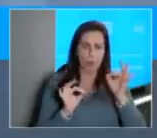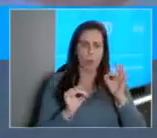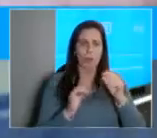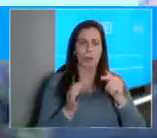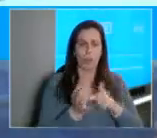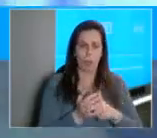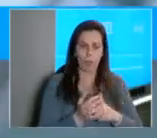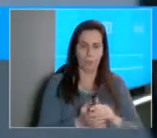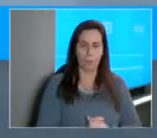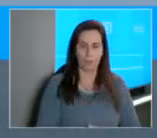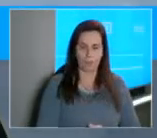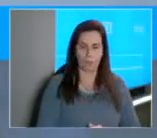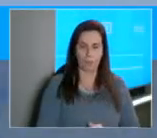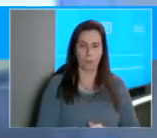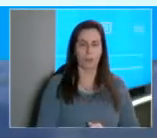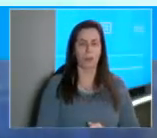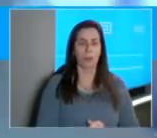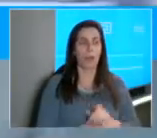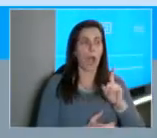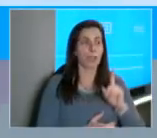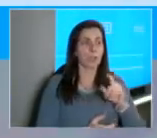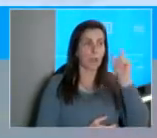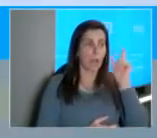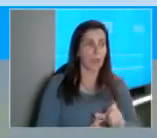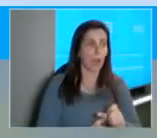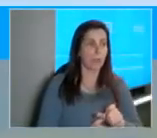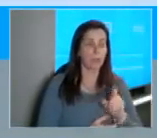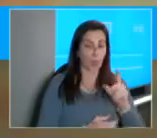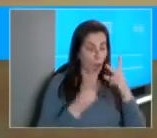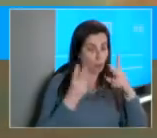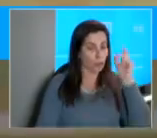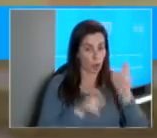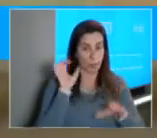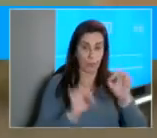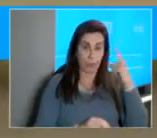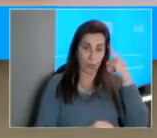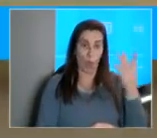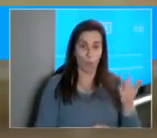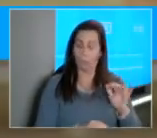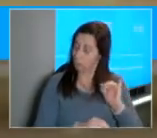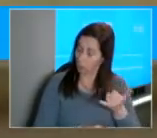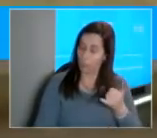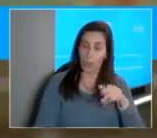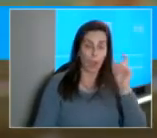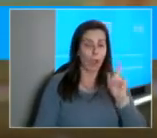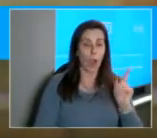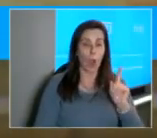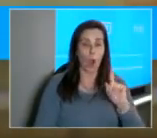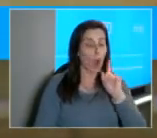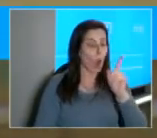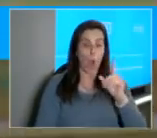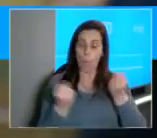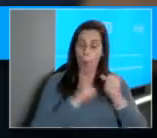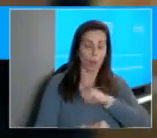בשבילם וגם בשביל האנשים החשודים. אז זה בן אדם שהוא חשוד, שהוא נדבק. אז חשוב שהציבור באמת ישמע. חד משמעית, בן אדם שהגיע מהמקום. לא לנסוע